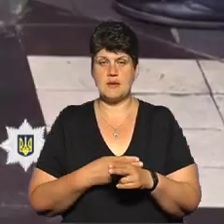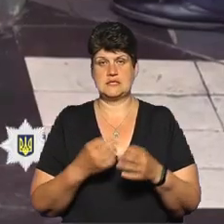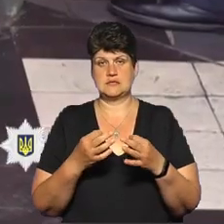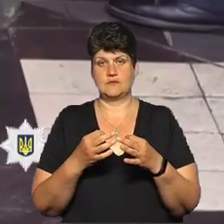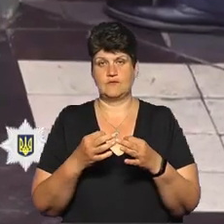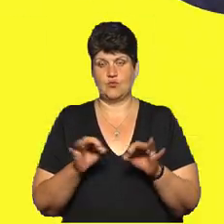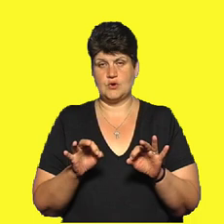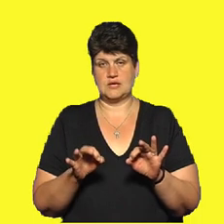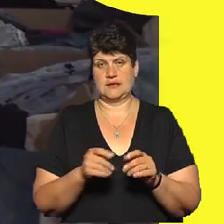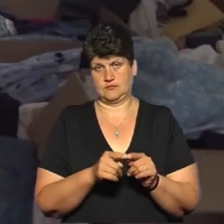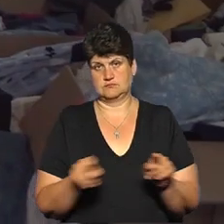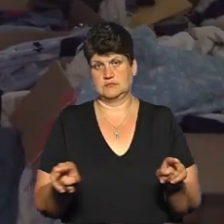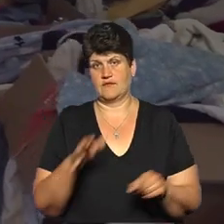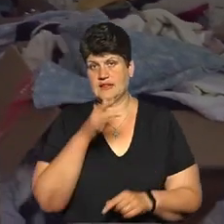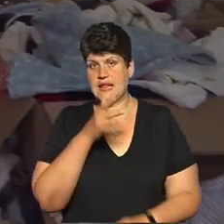термін.